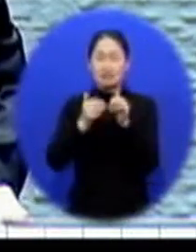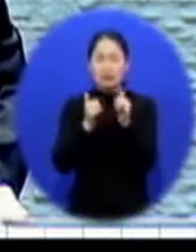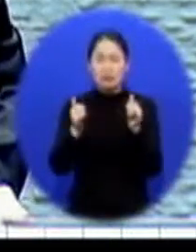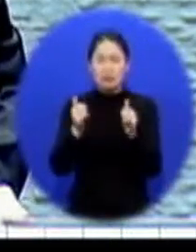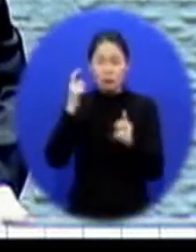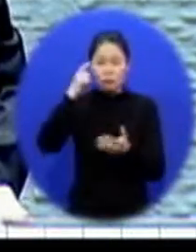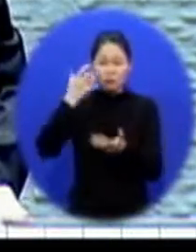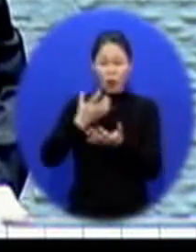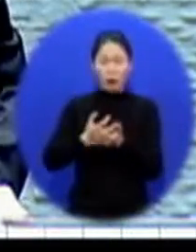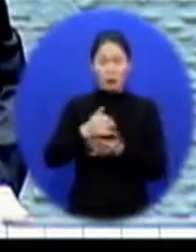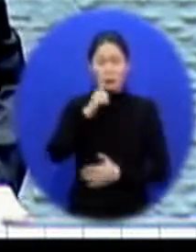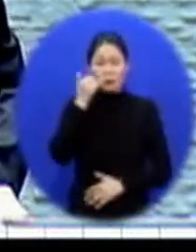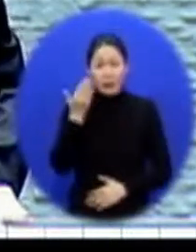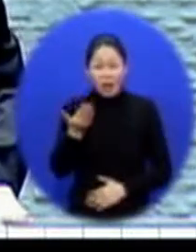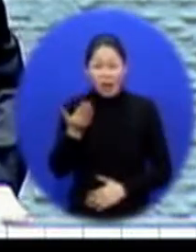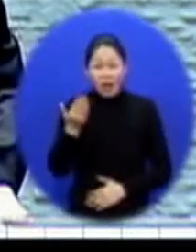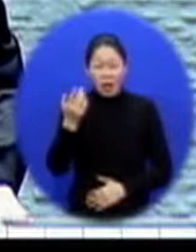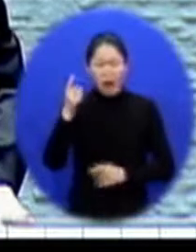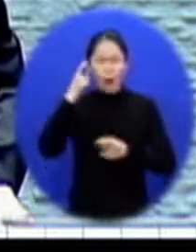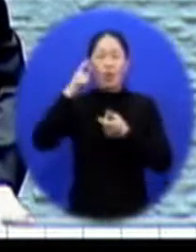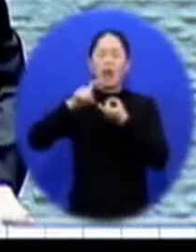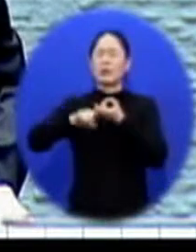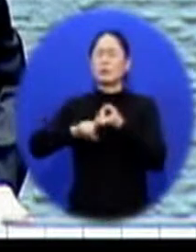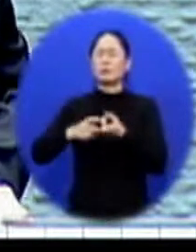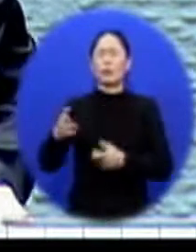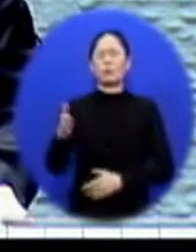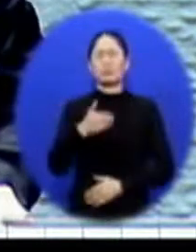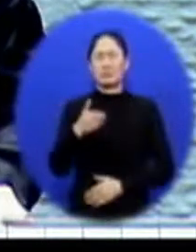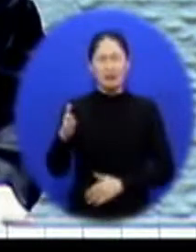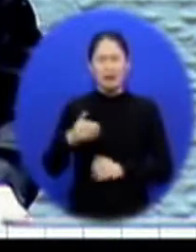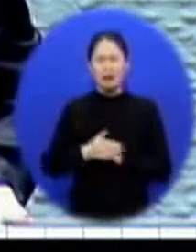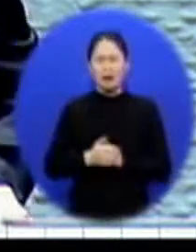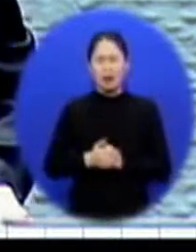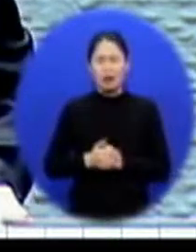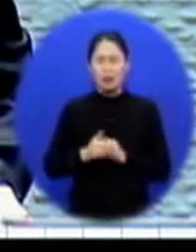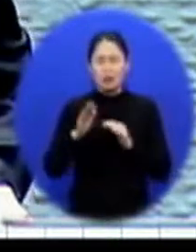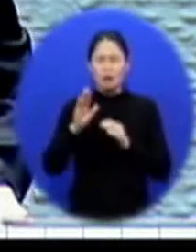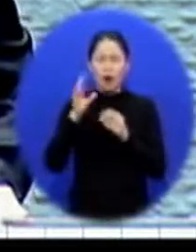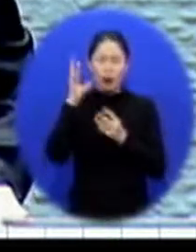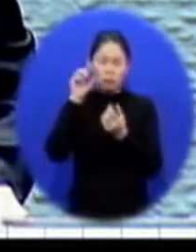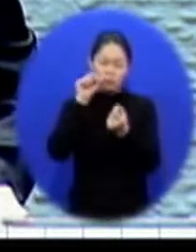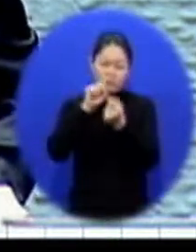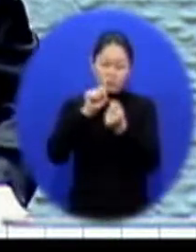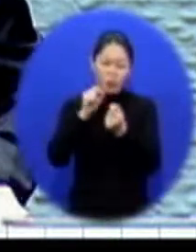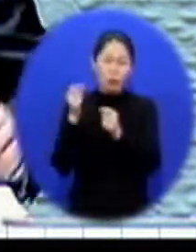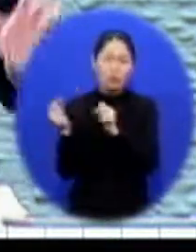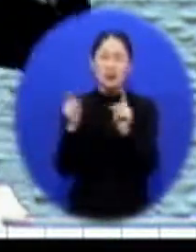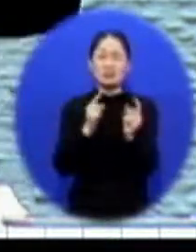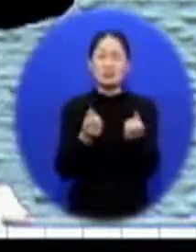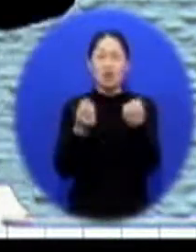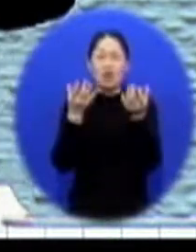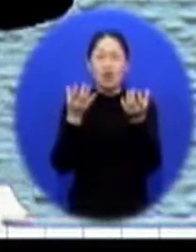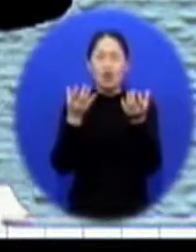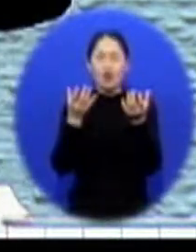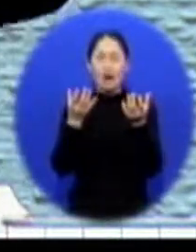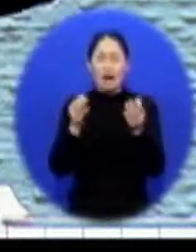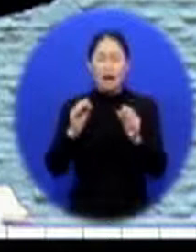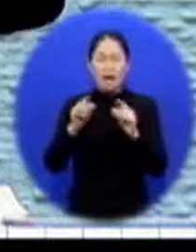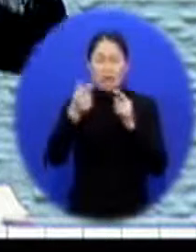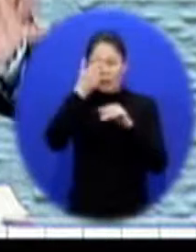충격 봤습니까 관심도 없어요 이제 얼마 안 있어서 부활절이 입니다 예배당 마다